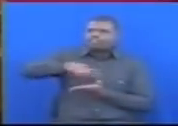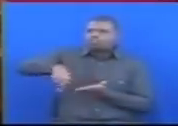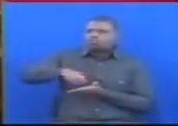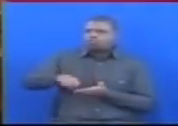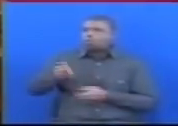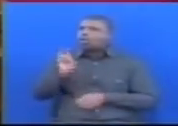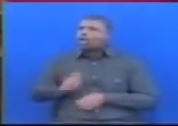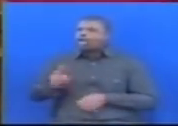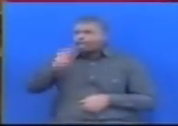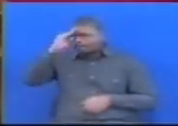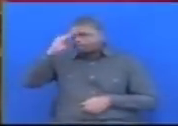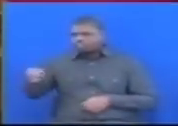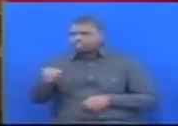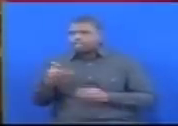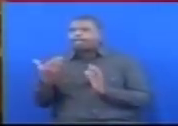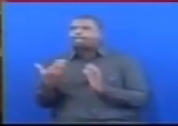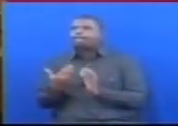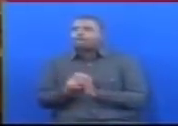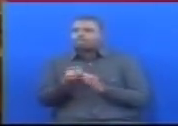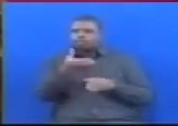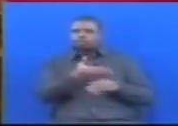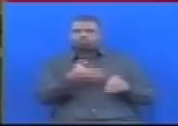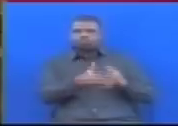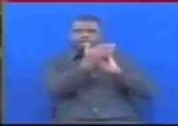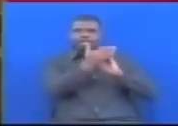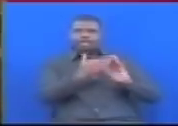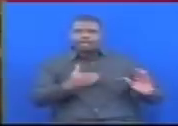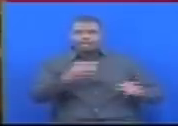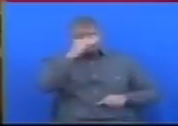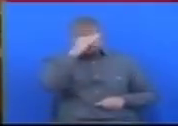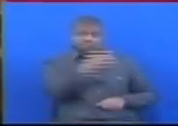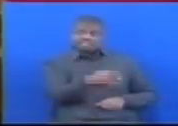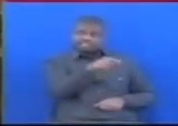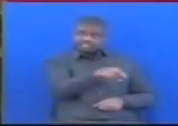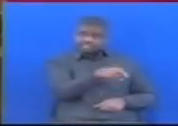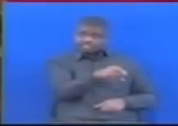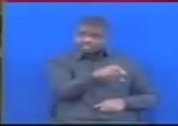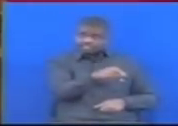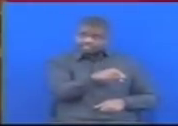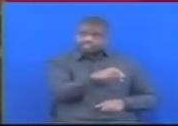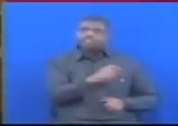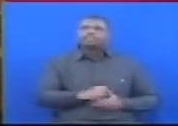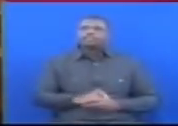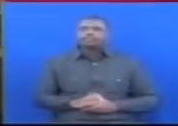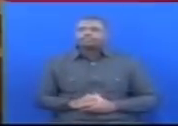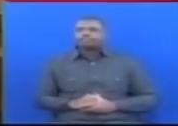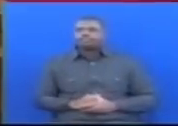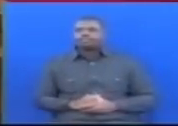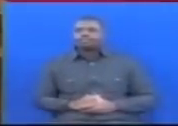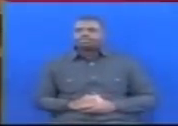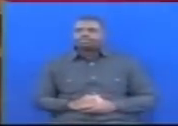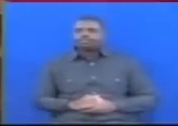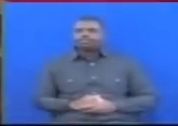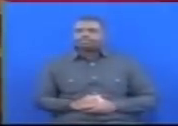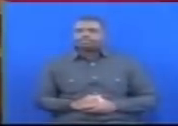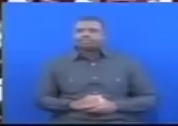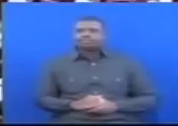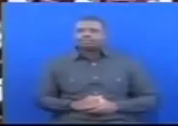wilaya pamoja na nyumba za askari katika wilaya ambazo hazina majengo hayo, ikiwemo wilaya ya Kilolo.